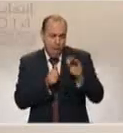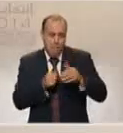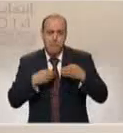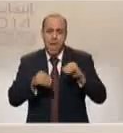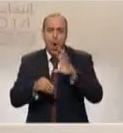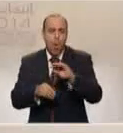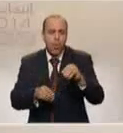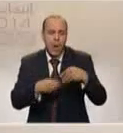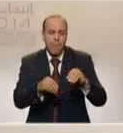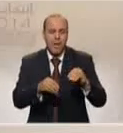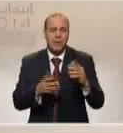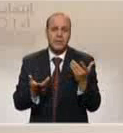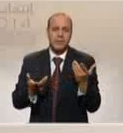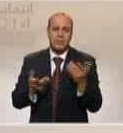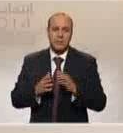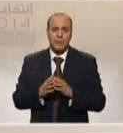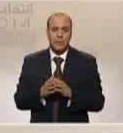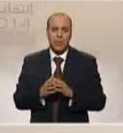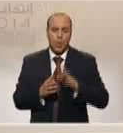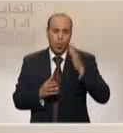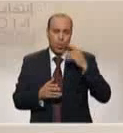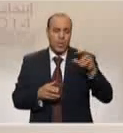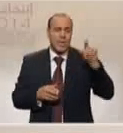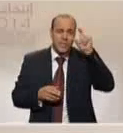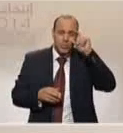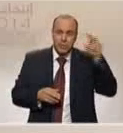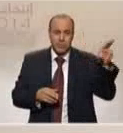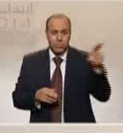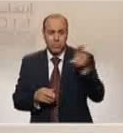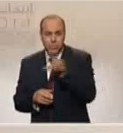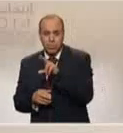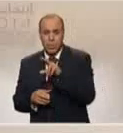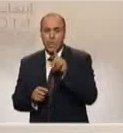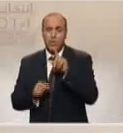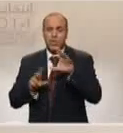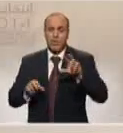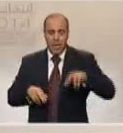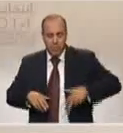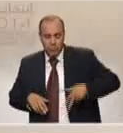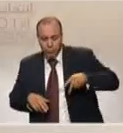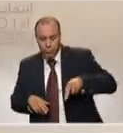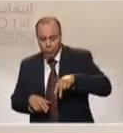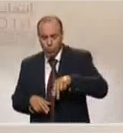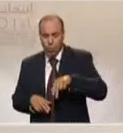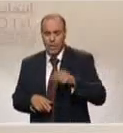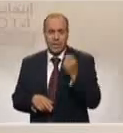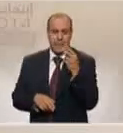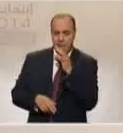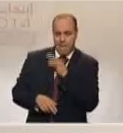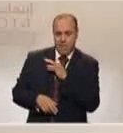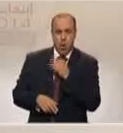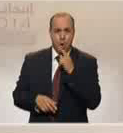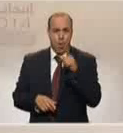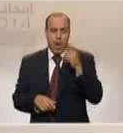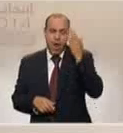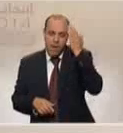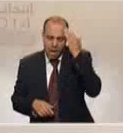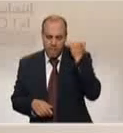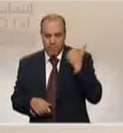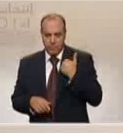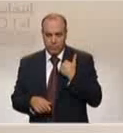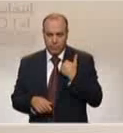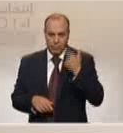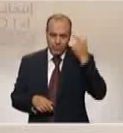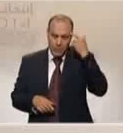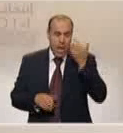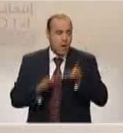الخضره في سوق فايض وكنت اروح من سيدي بوزيد لحوامل 18 كت على رجلي باش نوفر 300 فرنك هذه كلها امور نعرفها